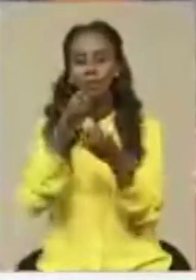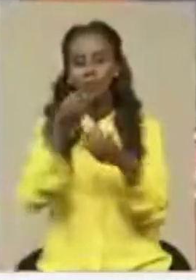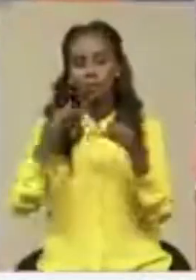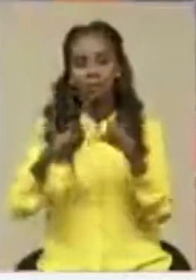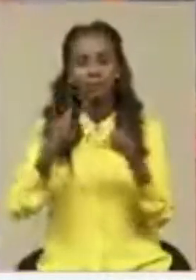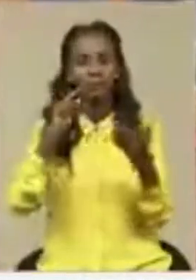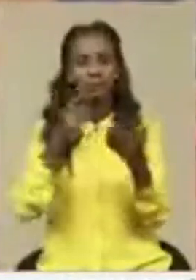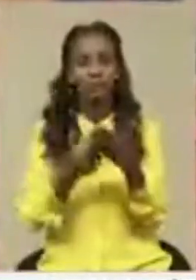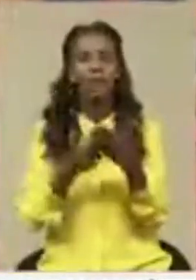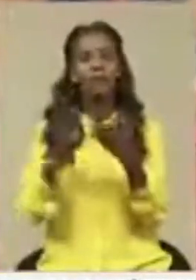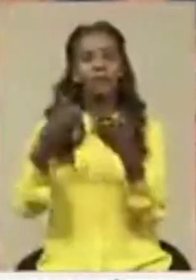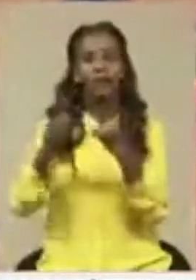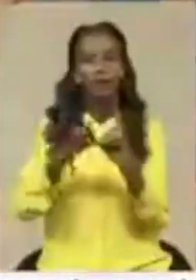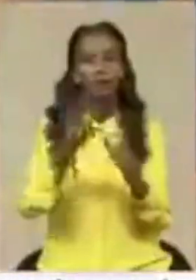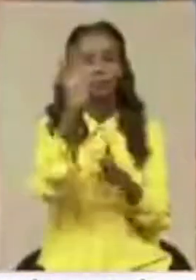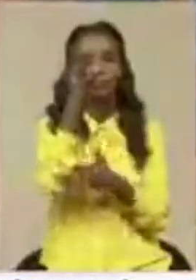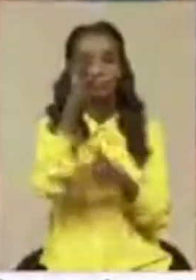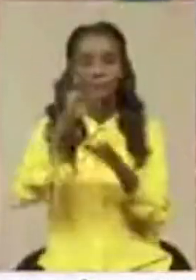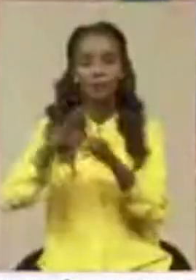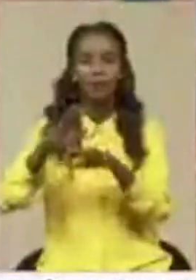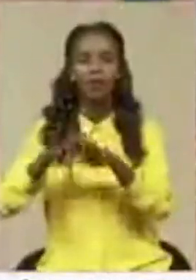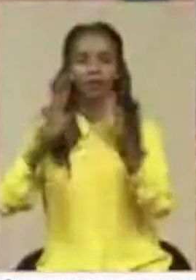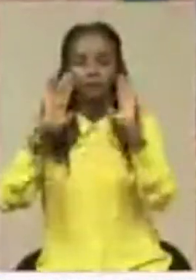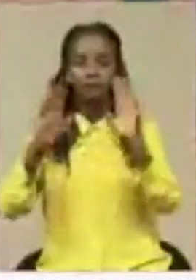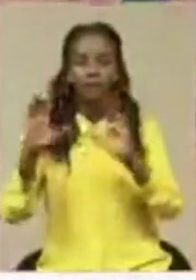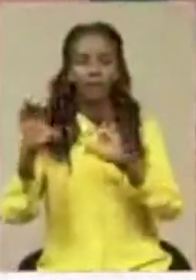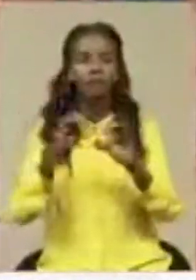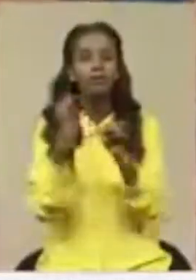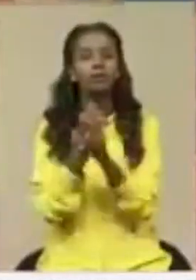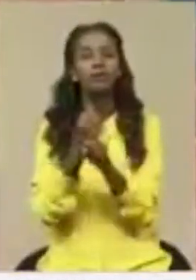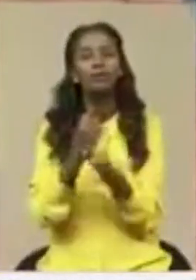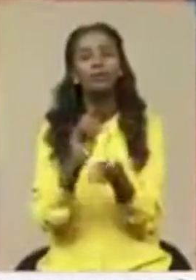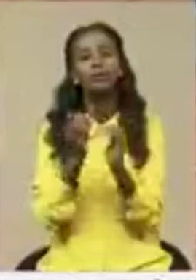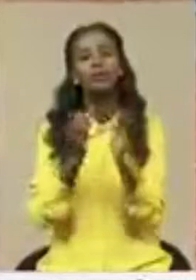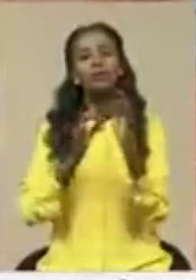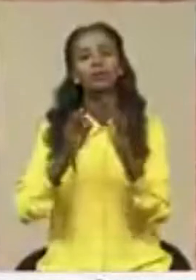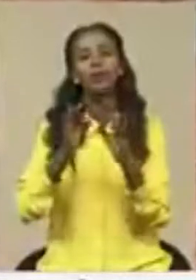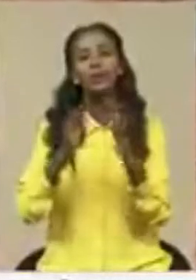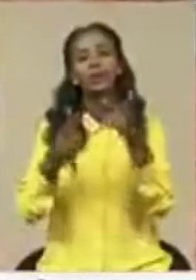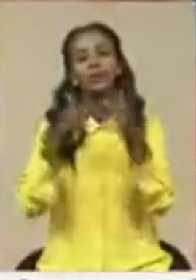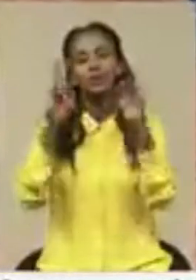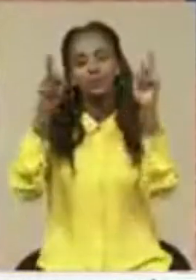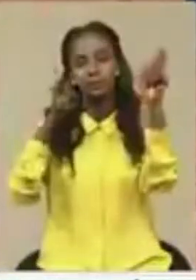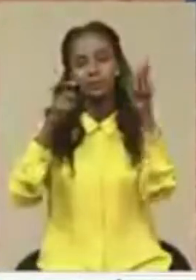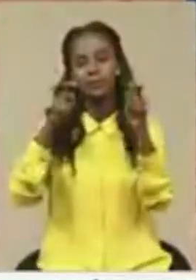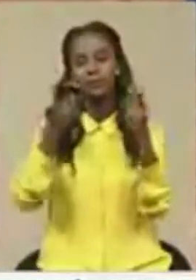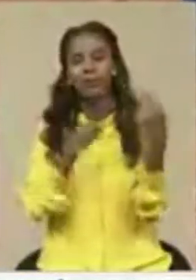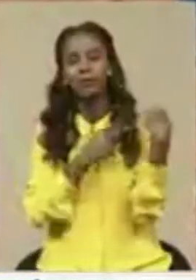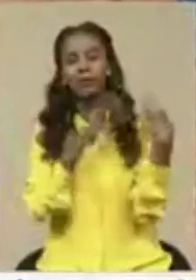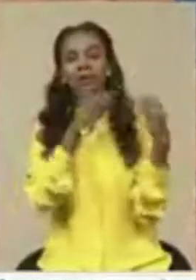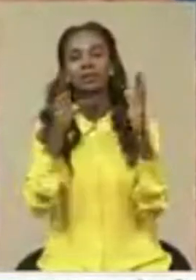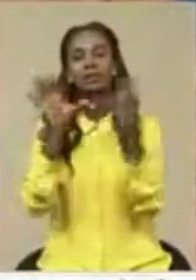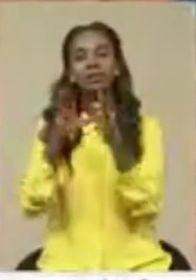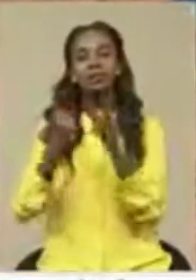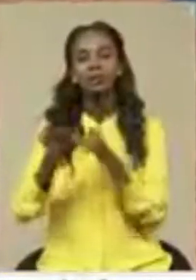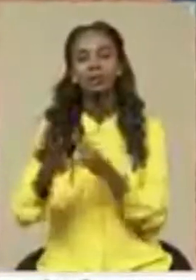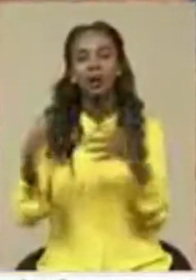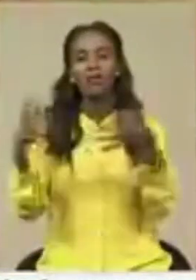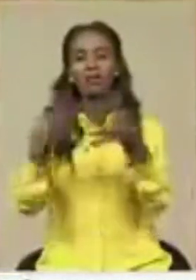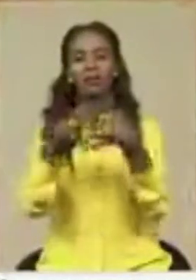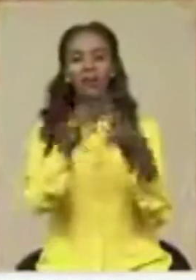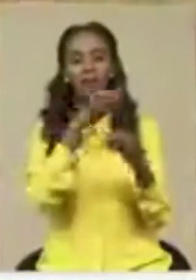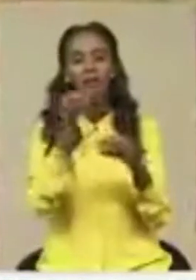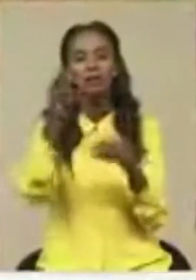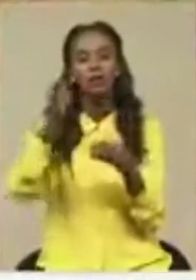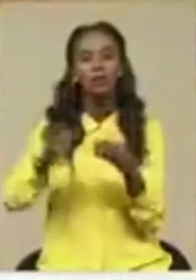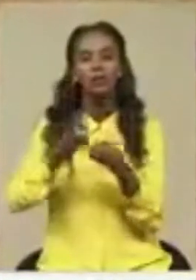ዋስትና ለማረጋገጥ የፍራፍሬ ችግኝ ላይ ትኩረት ተደርጎ እየተሰራ መሆኑን ያነሱት በምክትል ርዕሰ መስተዳደር ማዕረግ የገጠል ክላስተር አስተባባሪና